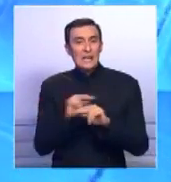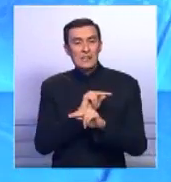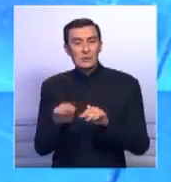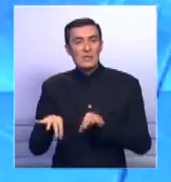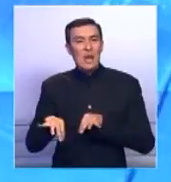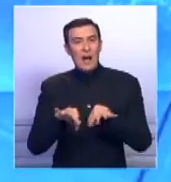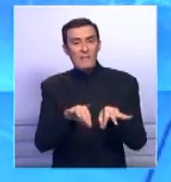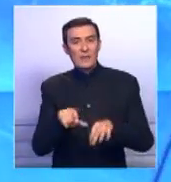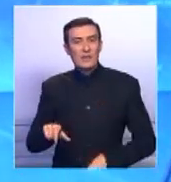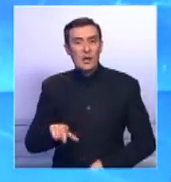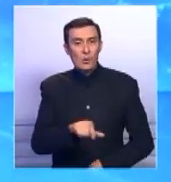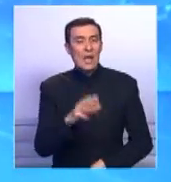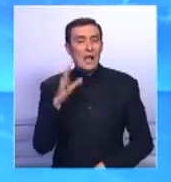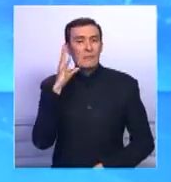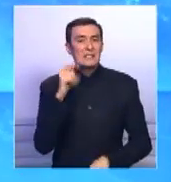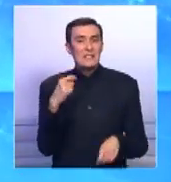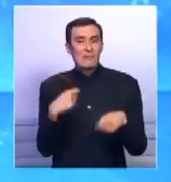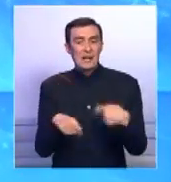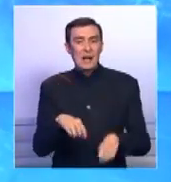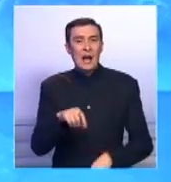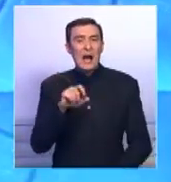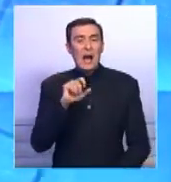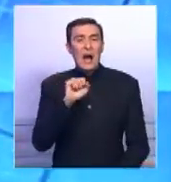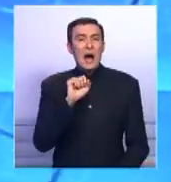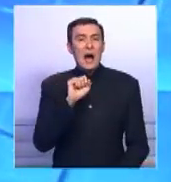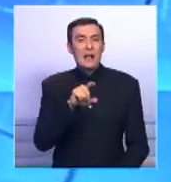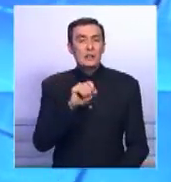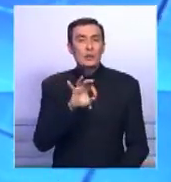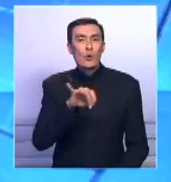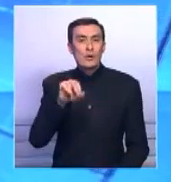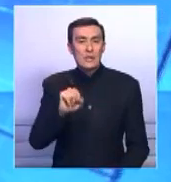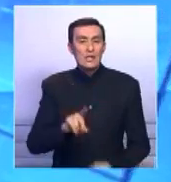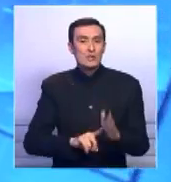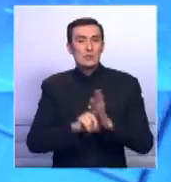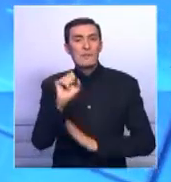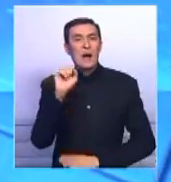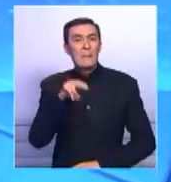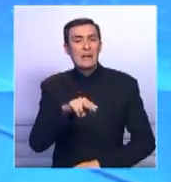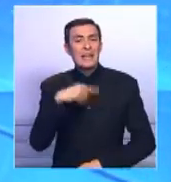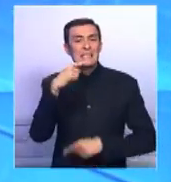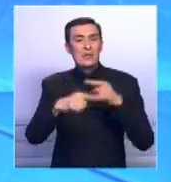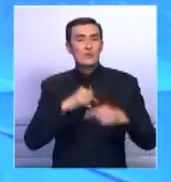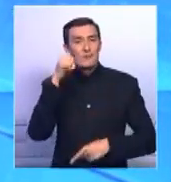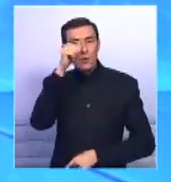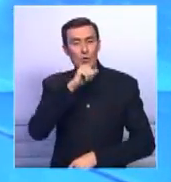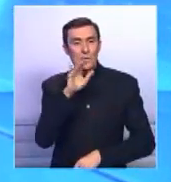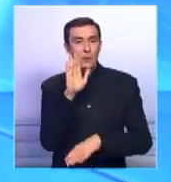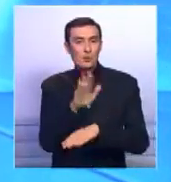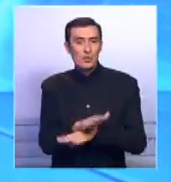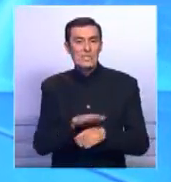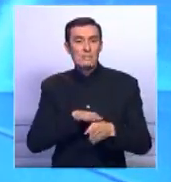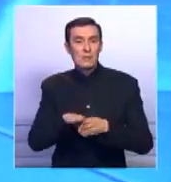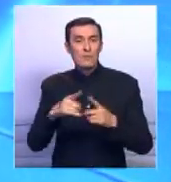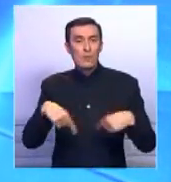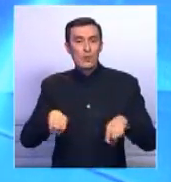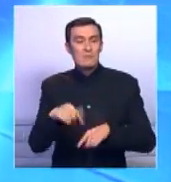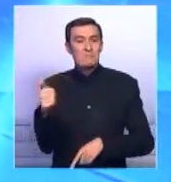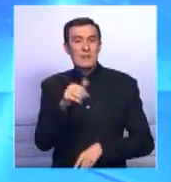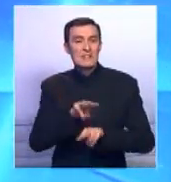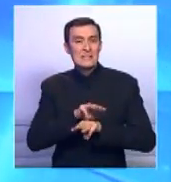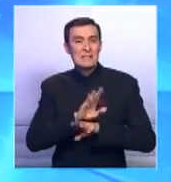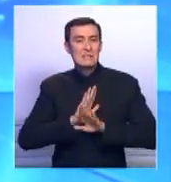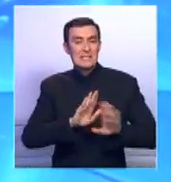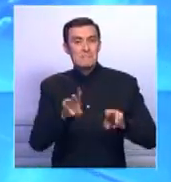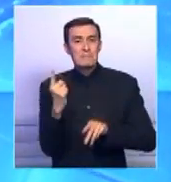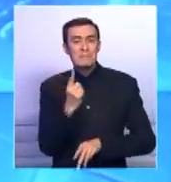Реконструкция автодороги в районе алматинского рынка Алтын-Орда начнется в апреле следующего года. Соответствующее поручение исполнительным органам дал первый